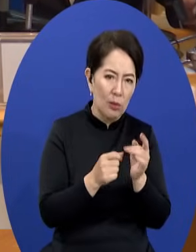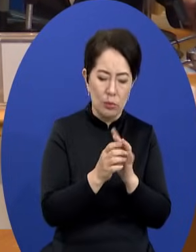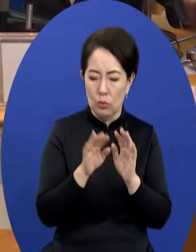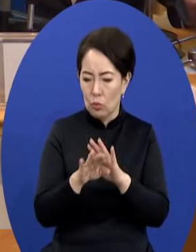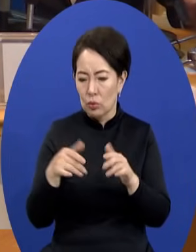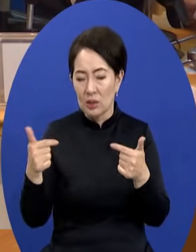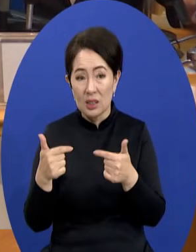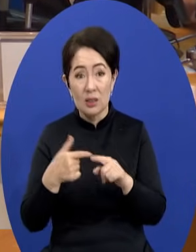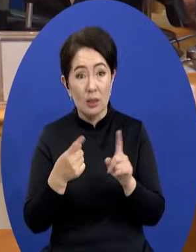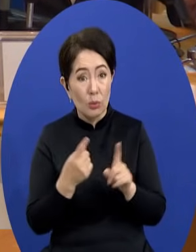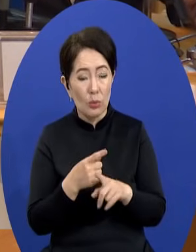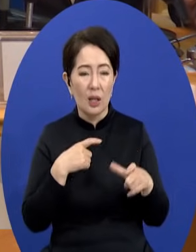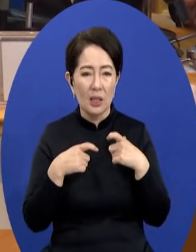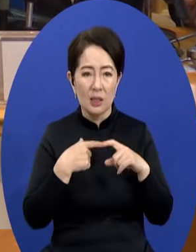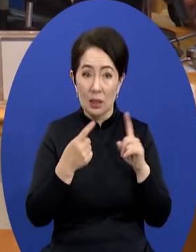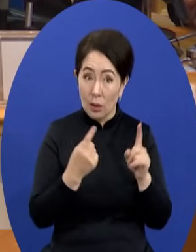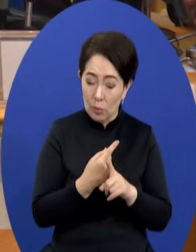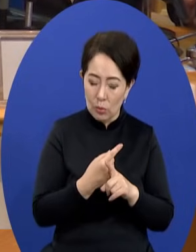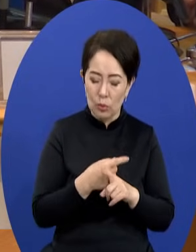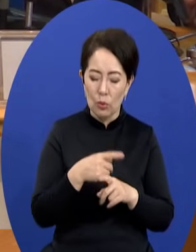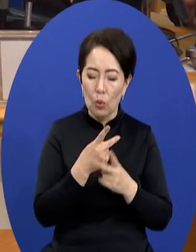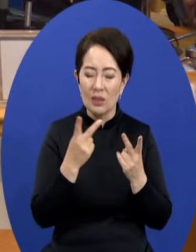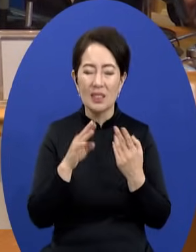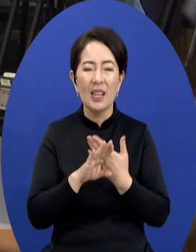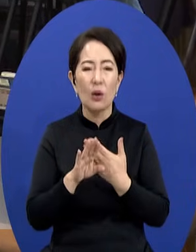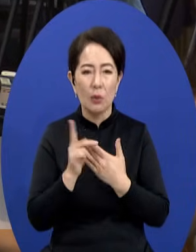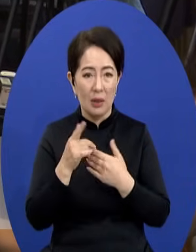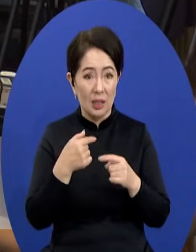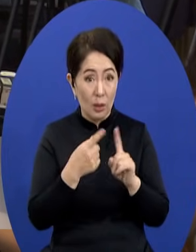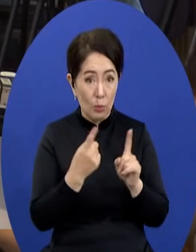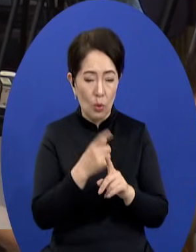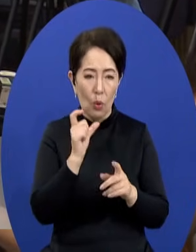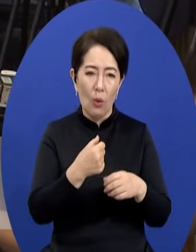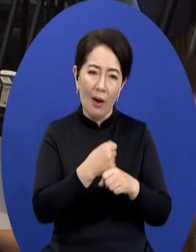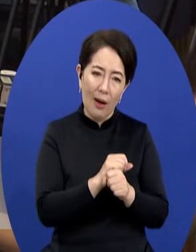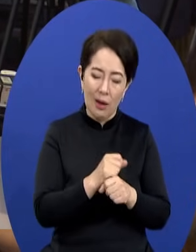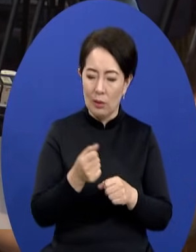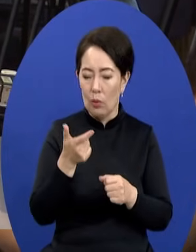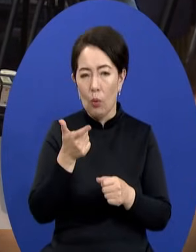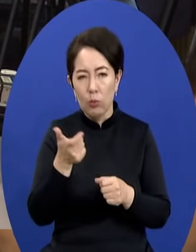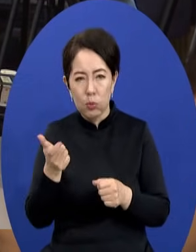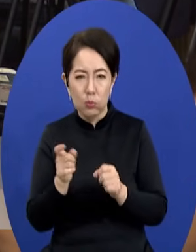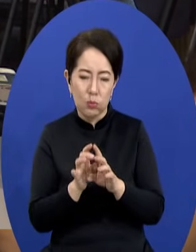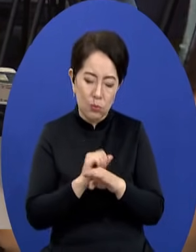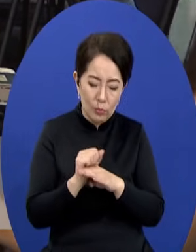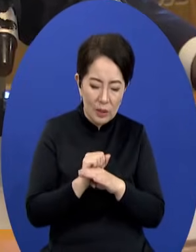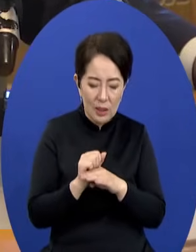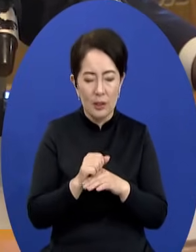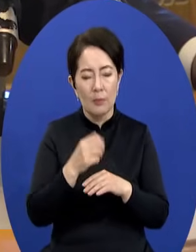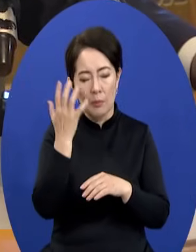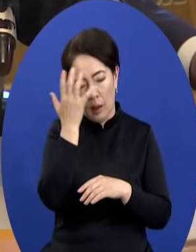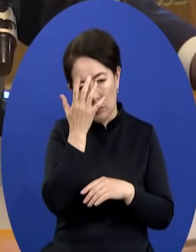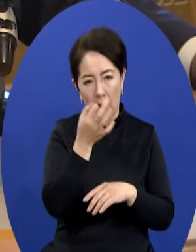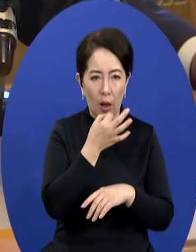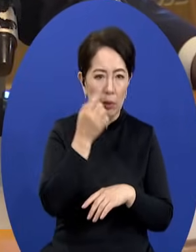эсрэг гэмтэрэг, эдийн засгийн гэмтэрэг, үндэсний аюулгүй байдлын гэмтэрэг, хүн алах, галт зэвсэг, хууль бусаар бэлтгэх, мансууруулах,